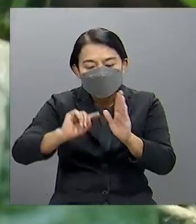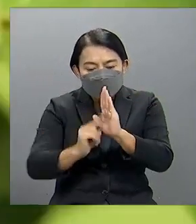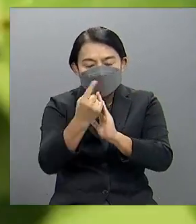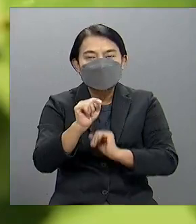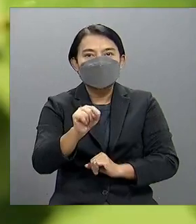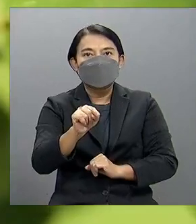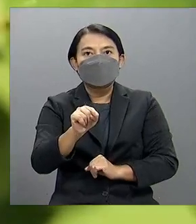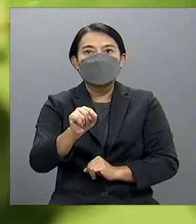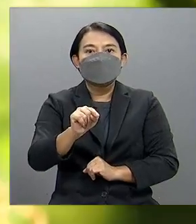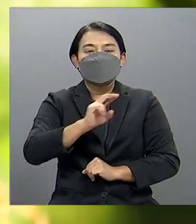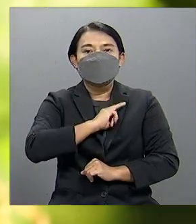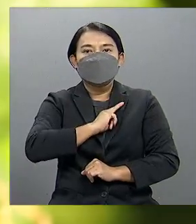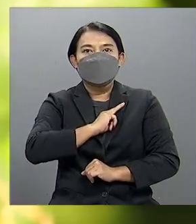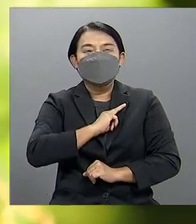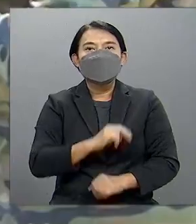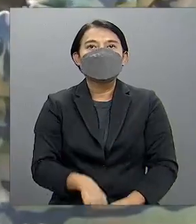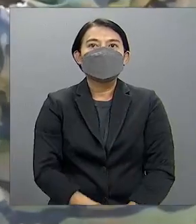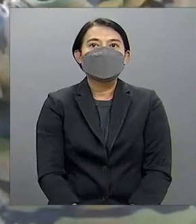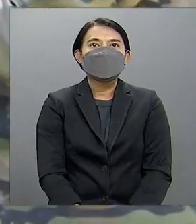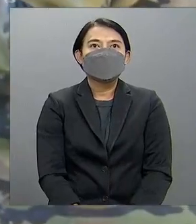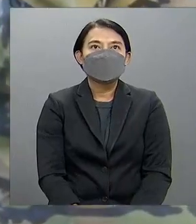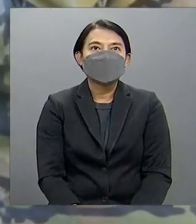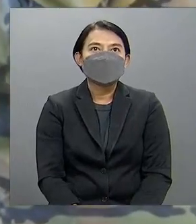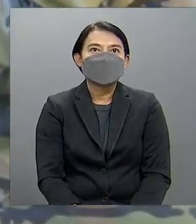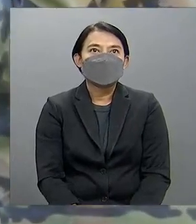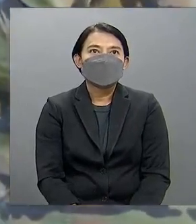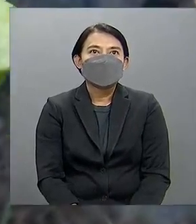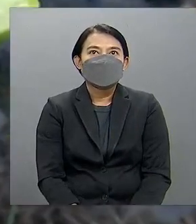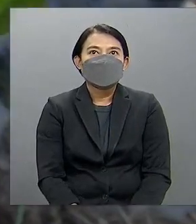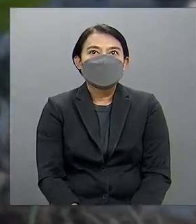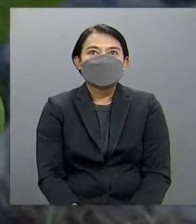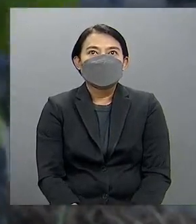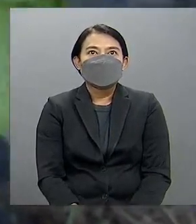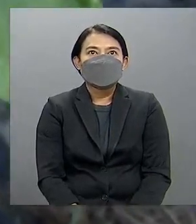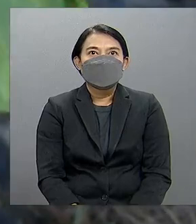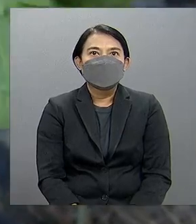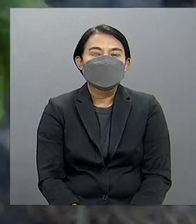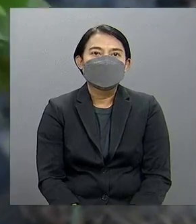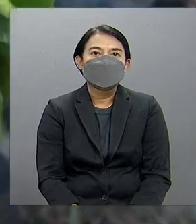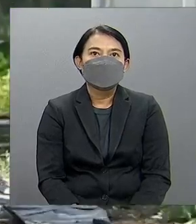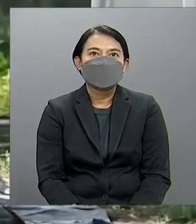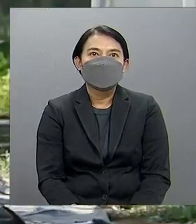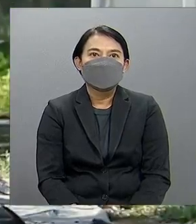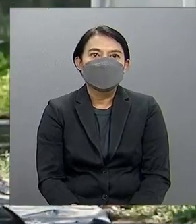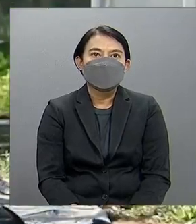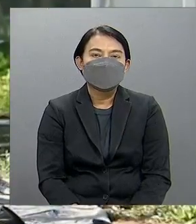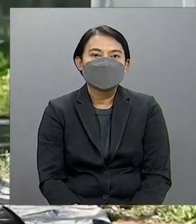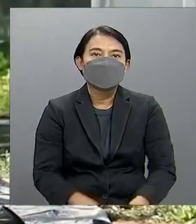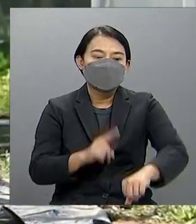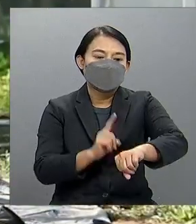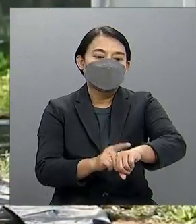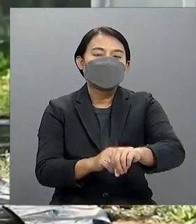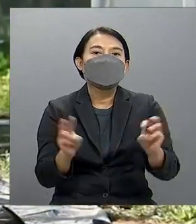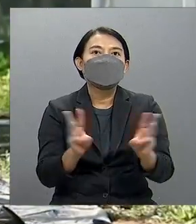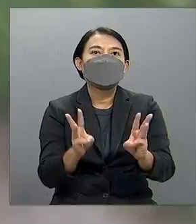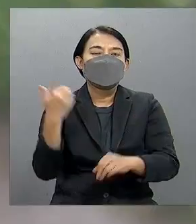อนยังดีผมวา มีเวลาเยอะเลยจากเขาโรด